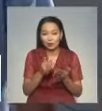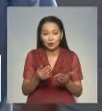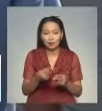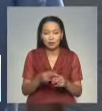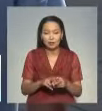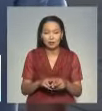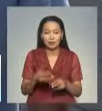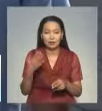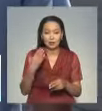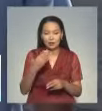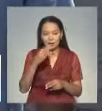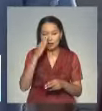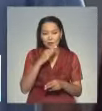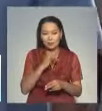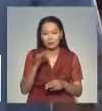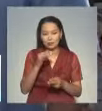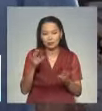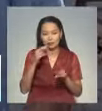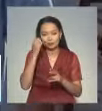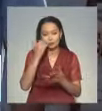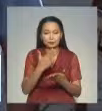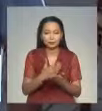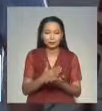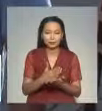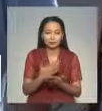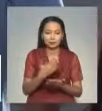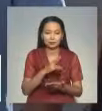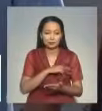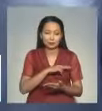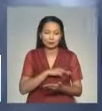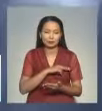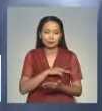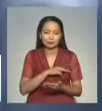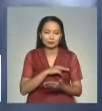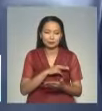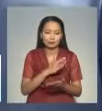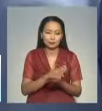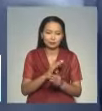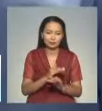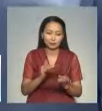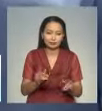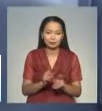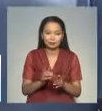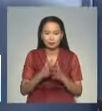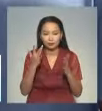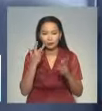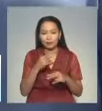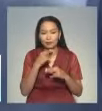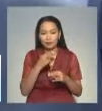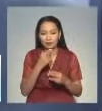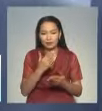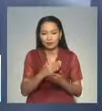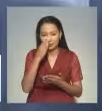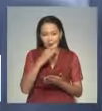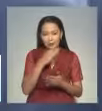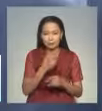үшін қайда? Бір әкенің тәрбиесін 100 мектеп бере алмайды дейді. Бала болғанда білесің дейді әкенің қадірін. Әкенің